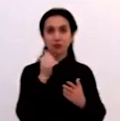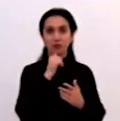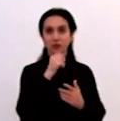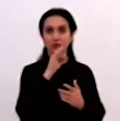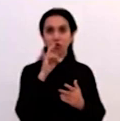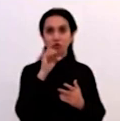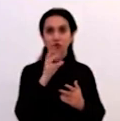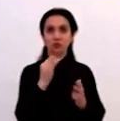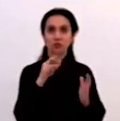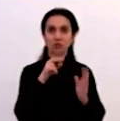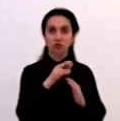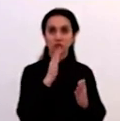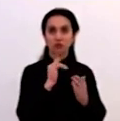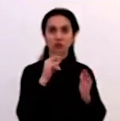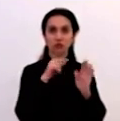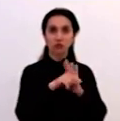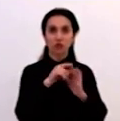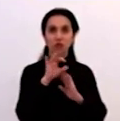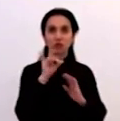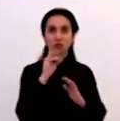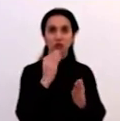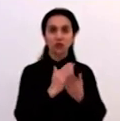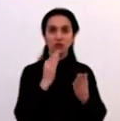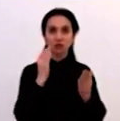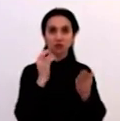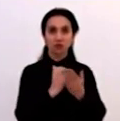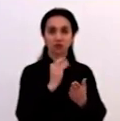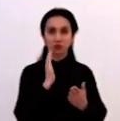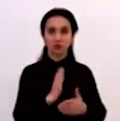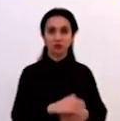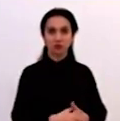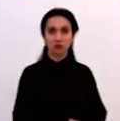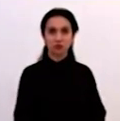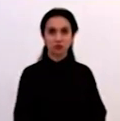Demak, to'rtinchisi ma'muriy tegishli maxfiylik rejimi kirish va ichki rejimlarni tashkil etish.